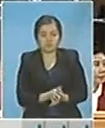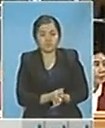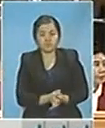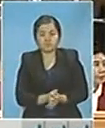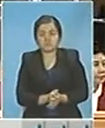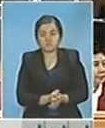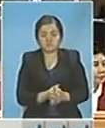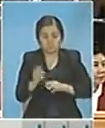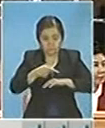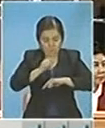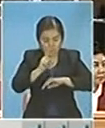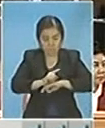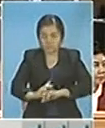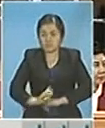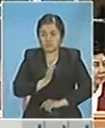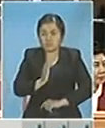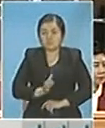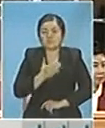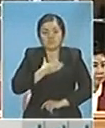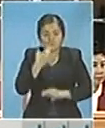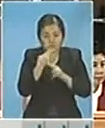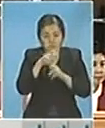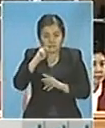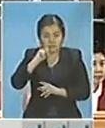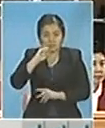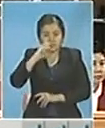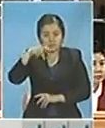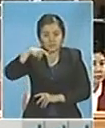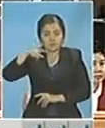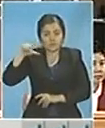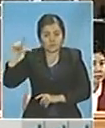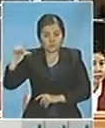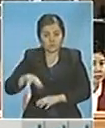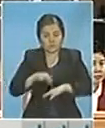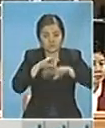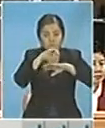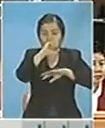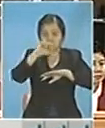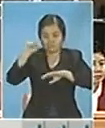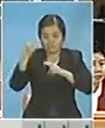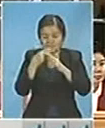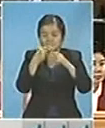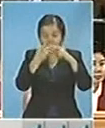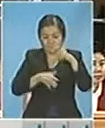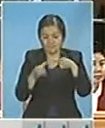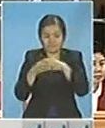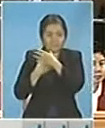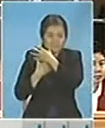ท่านประธานที่เคารพผมนิพนธ์วิสิทธิ์ยุทธศาสตร์สมาชิกสภาผู้แทนราษฎรบัญชีรายชื่อพรรคประ